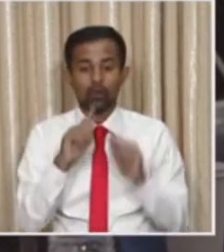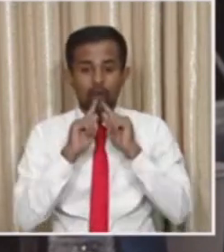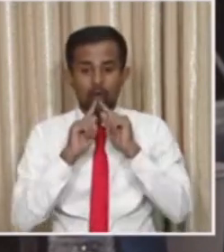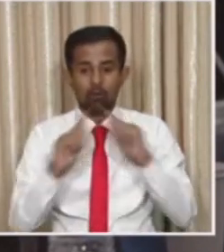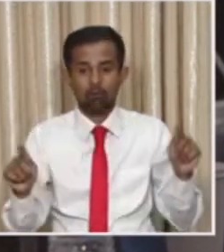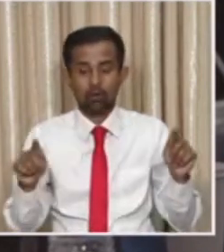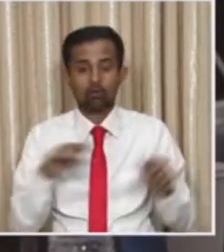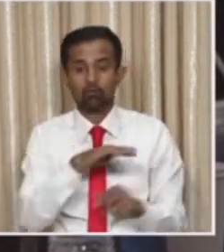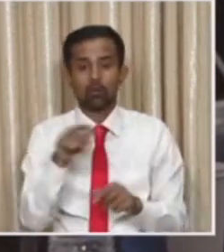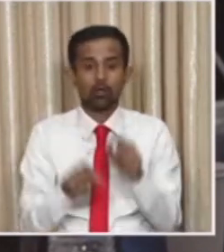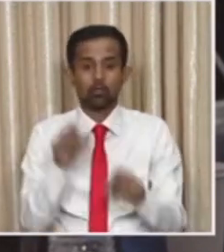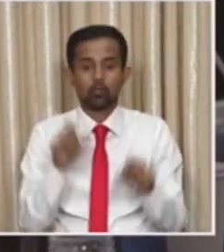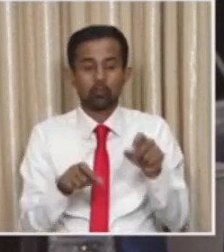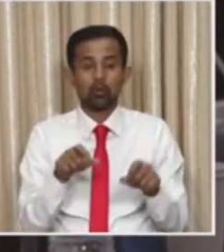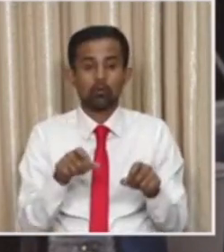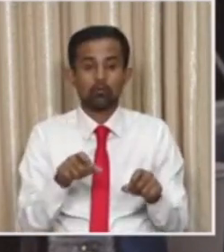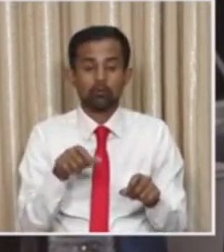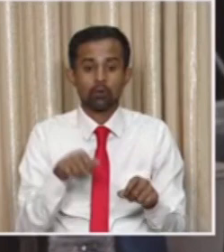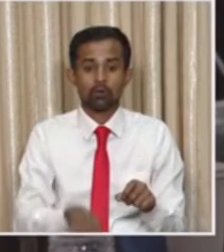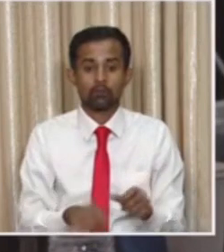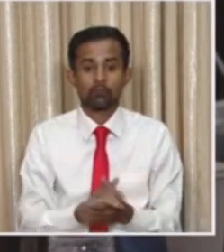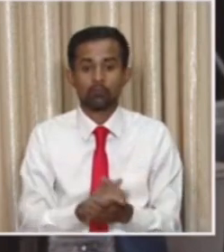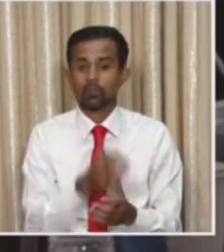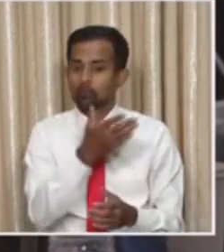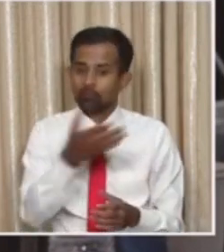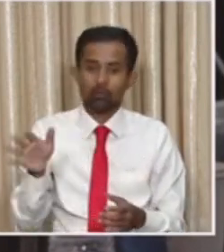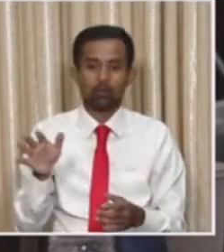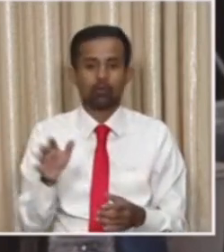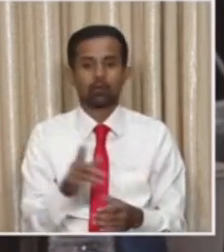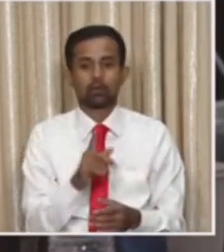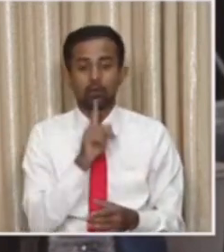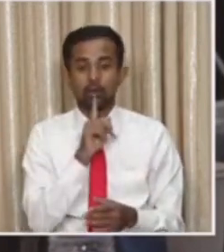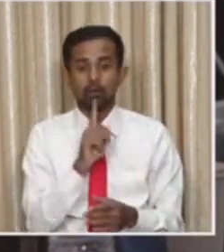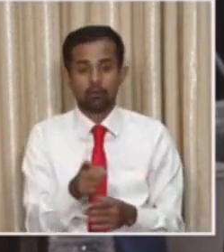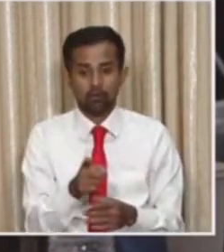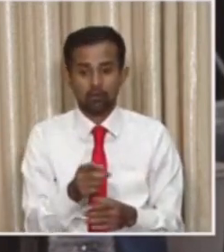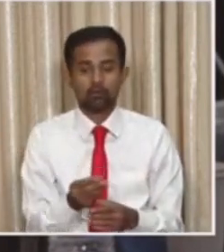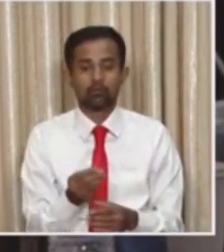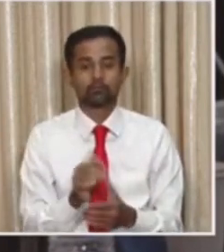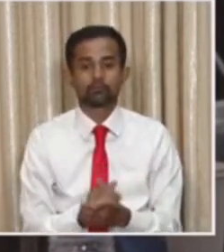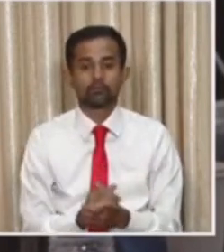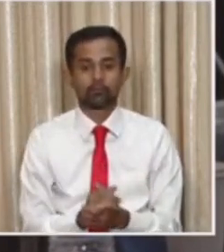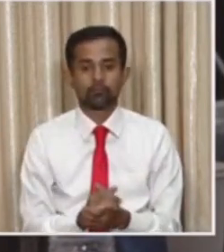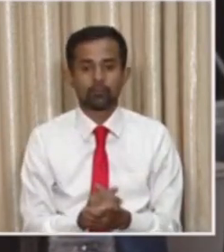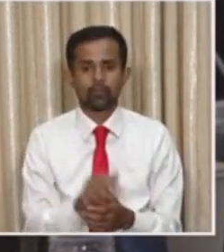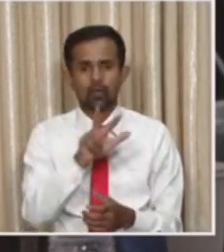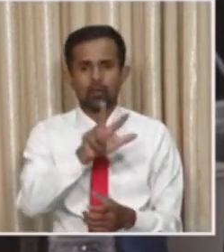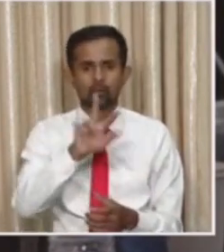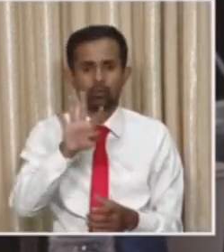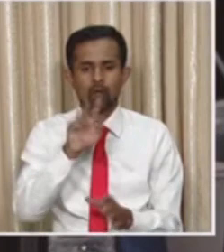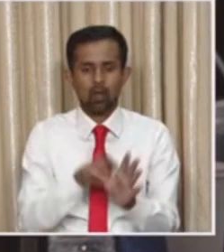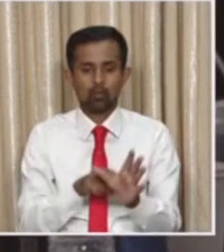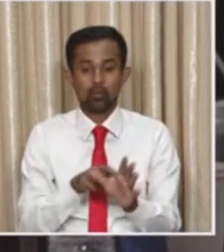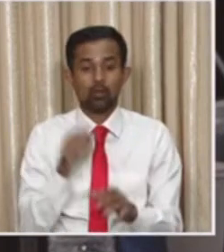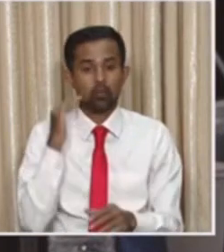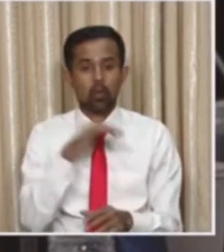என்று நிர்பந்தித்திருந்தார்கள். அந்த நிர்பந்தம் காரணமாக எங்களுடைய மக்கள் 1984 வெளியேறியவர்கள். 2009